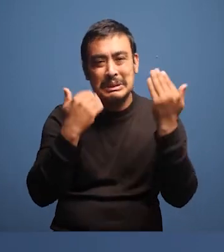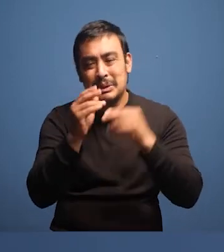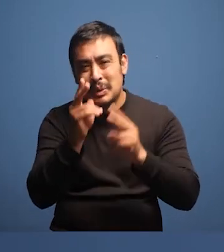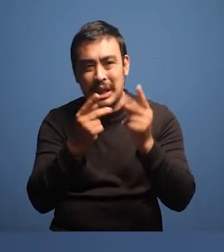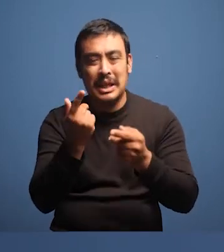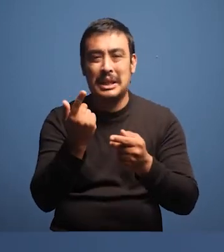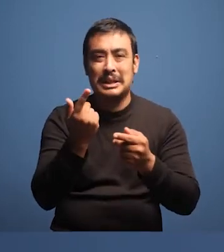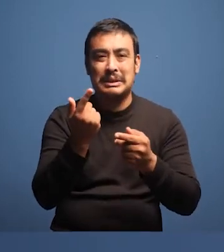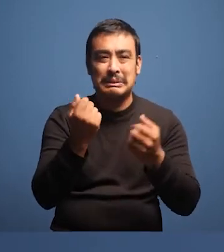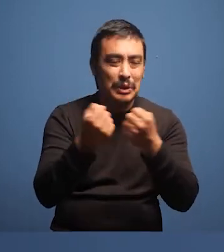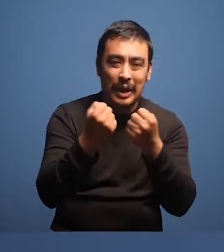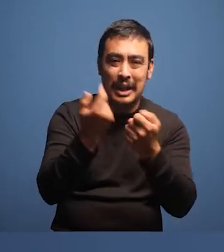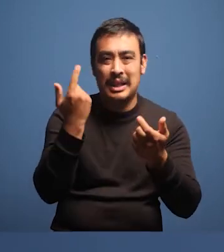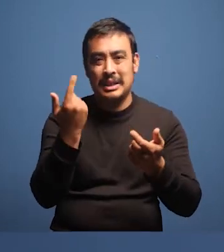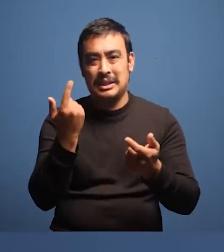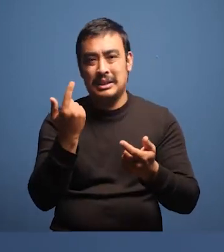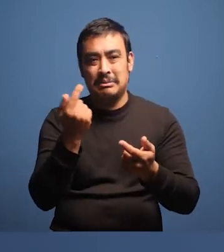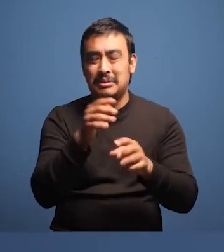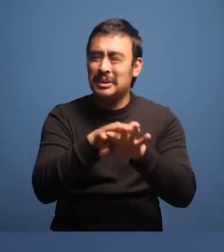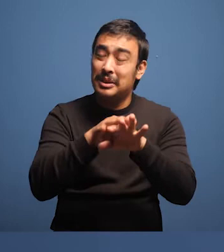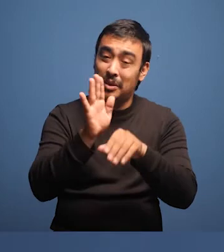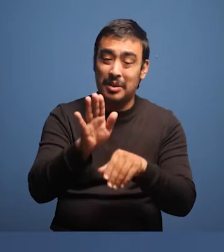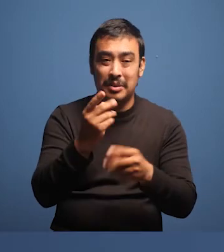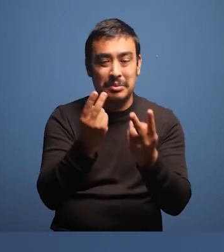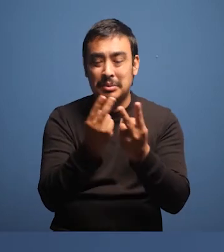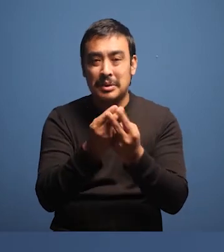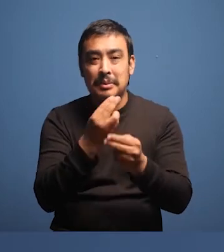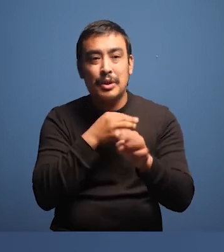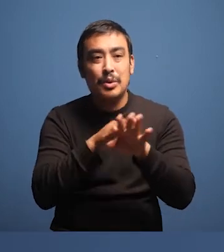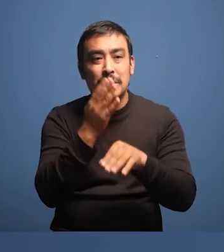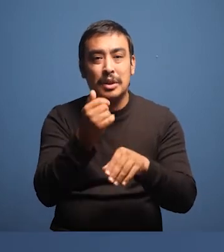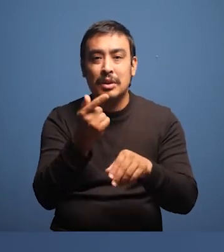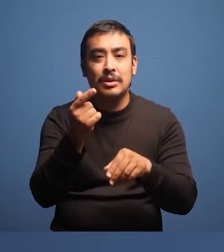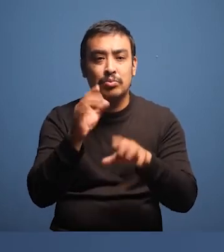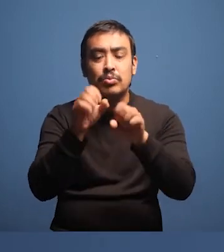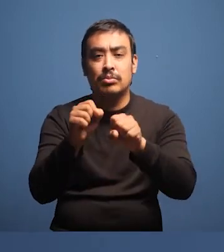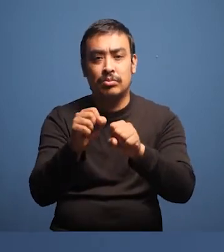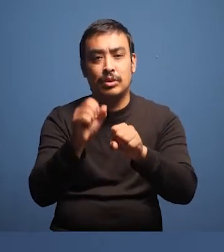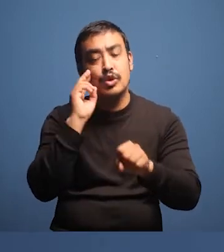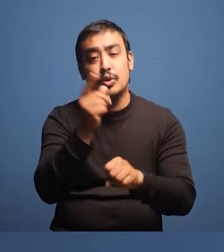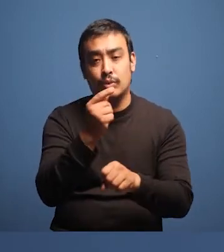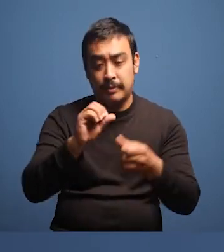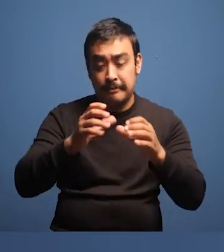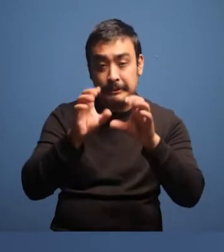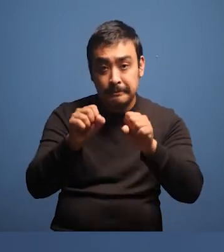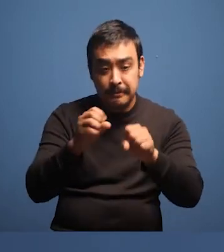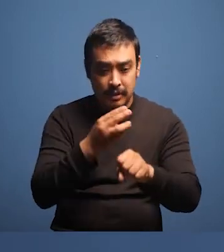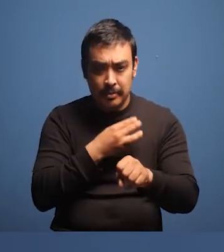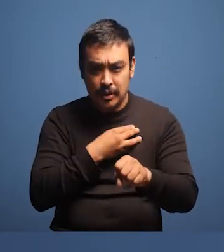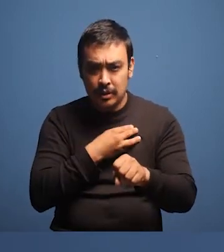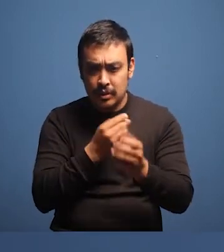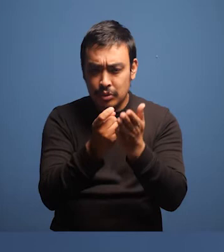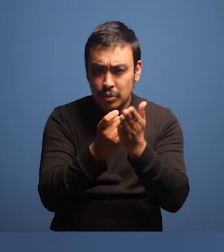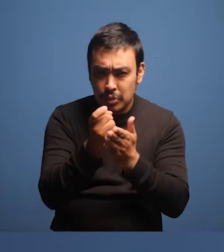लिएर ह्यारासमेन्टको कुराहरू एकदम धेरै आइरहेछ। अनि ह्याकिङहरू पनि मान्छेहरूलाई किन चाहिँ ह्याकरहरूलाई पनि सजिलो भइरहेछ भन्दा मान्छेहरू चाहिँ क्वालिटीमा भन्दा पनि